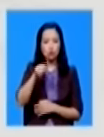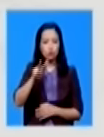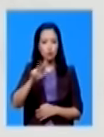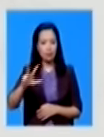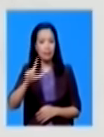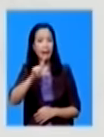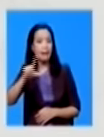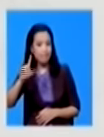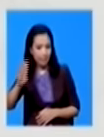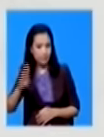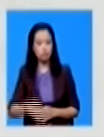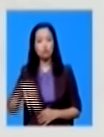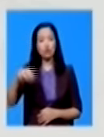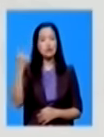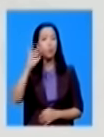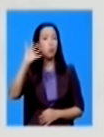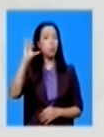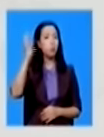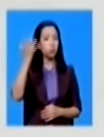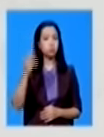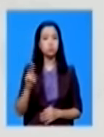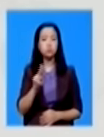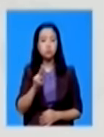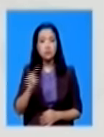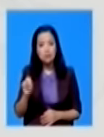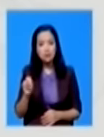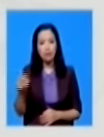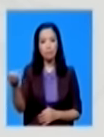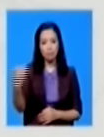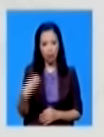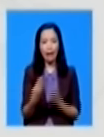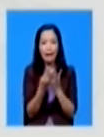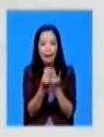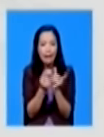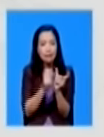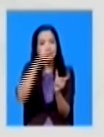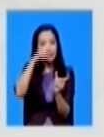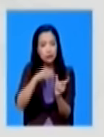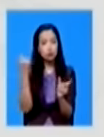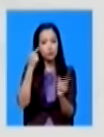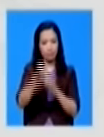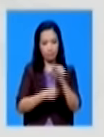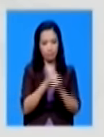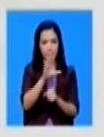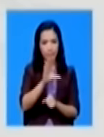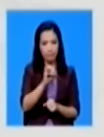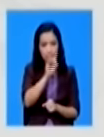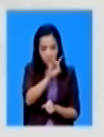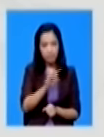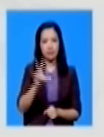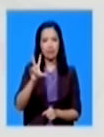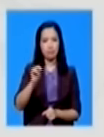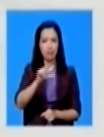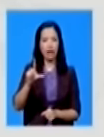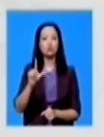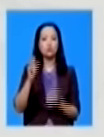บาทนะองค์การท่องเที่ยวโลกแห่งสหประชาชาตินะก็บอกว่าสถิติตัวเลขท่องเที่ยวในไทยปี58เนี่ย30ล้านคนเ